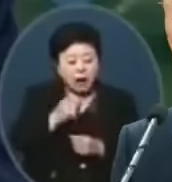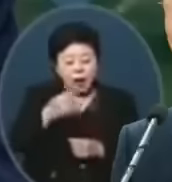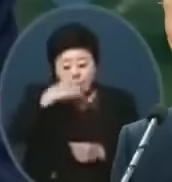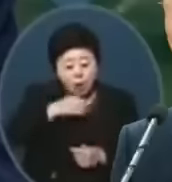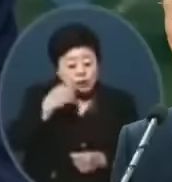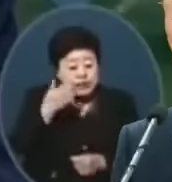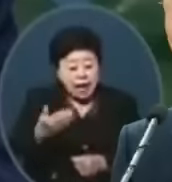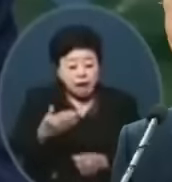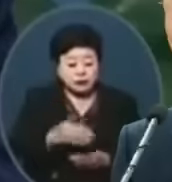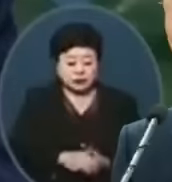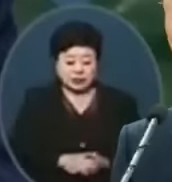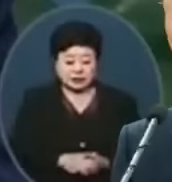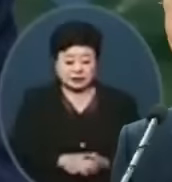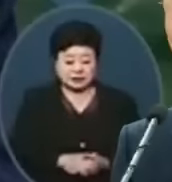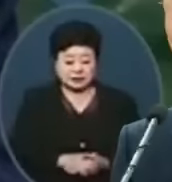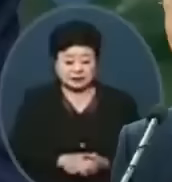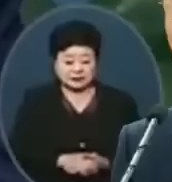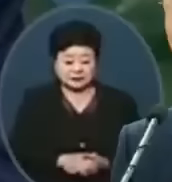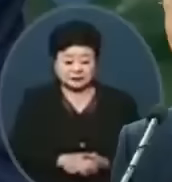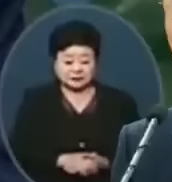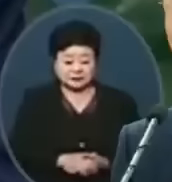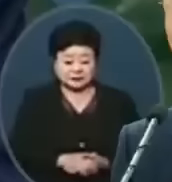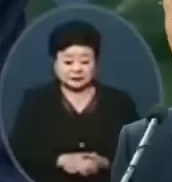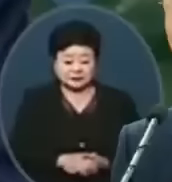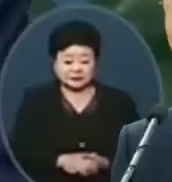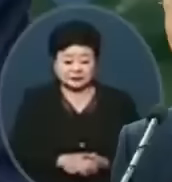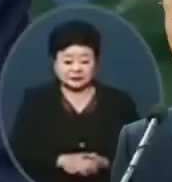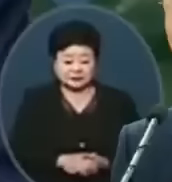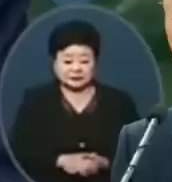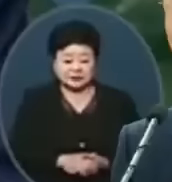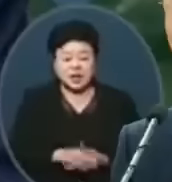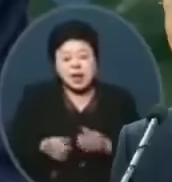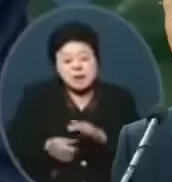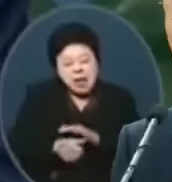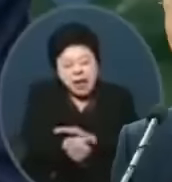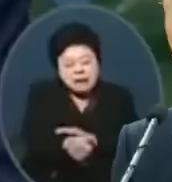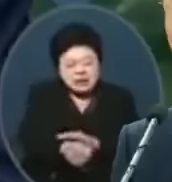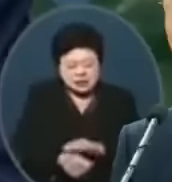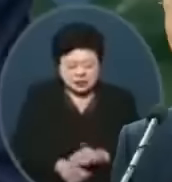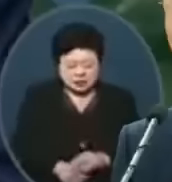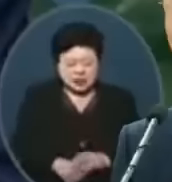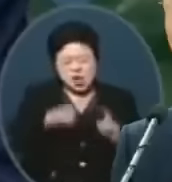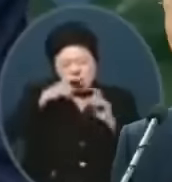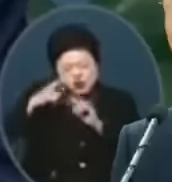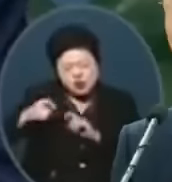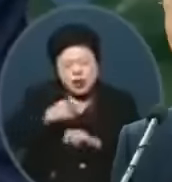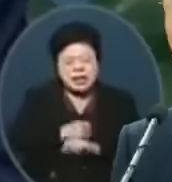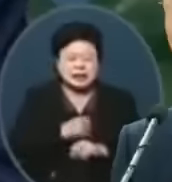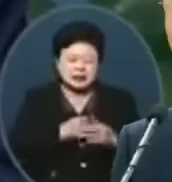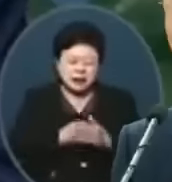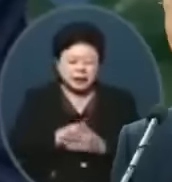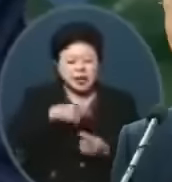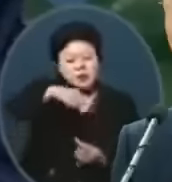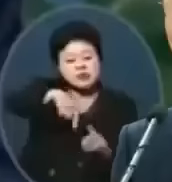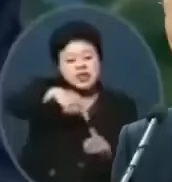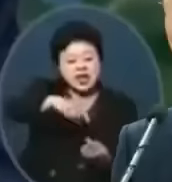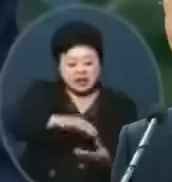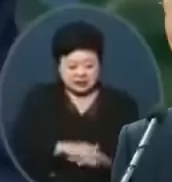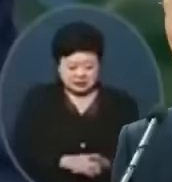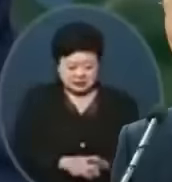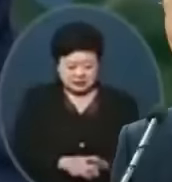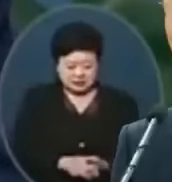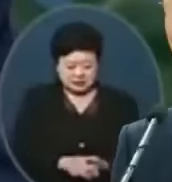선악과를 따먹고 남편을 꿰어서 먹게 했냐, 아, 저 뱀이 나를 꾀었기 때문에